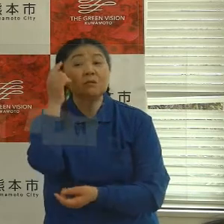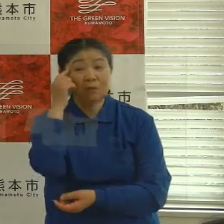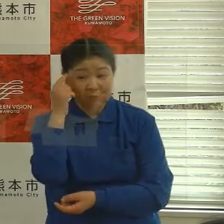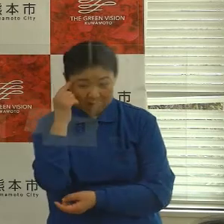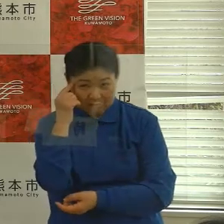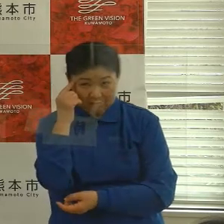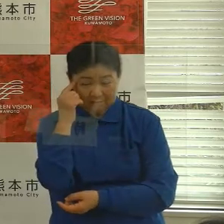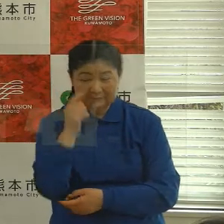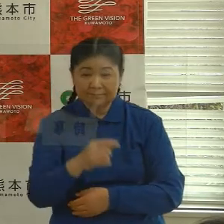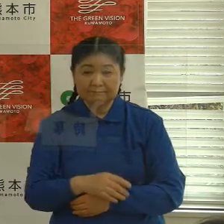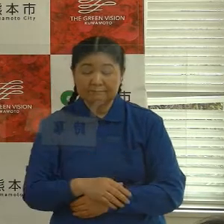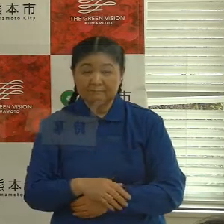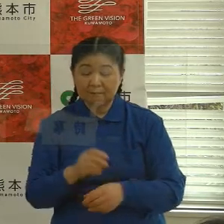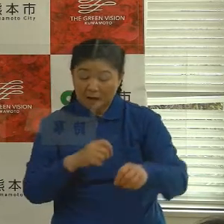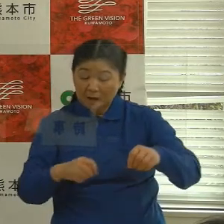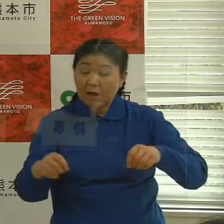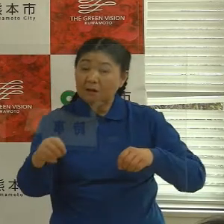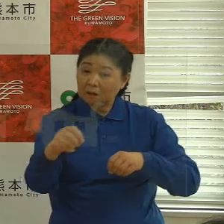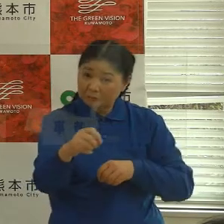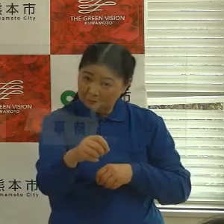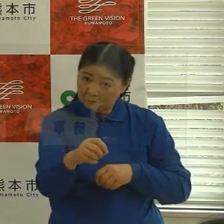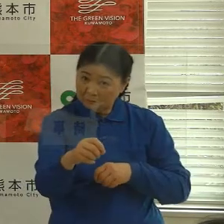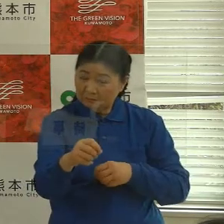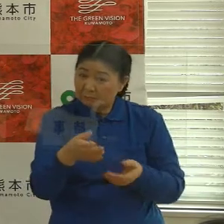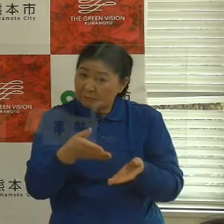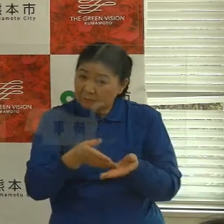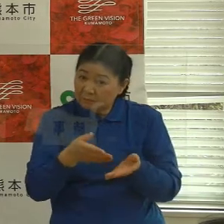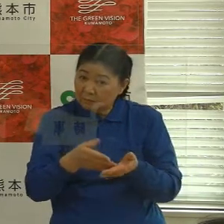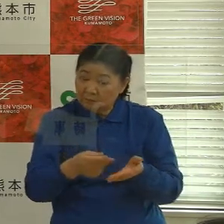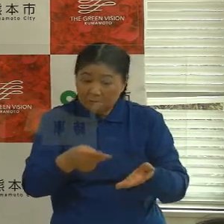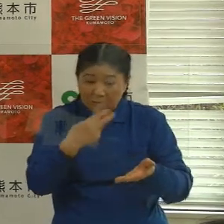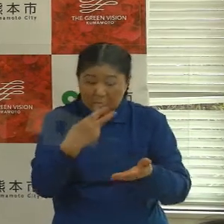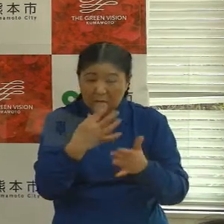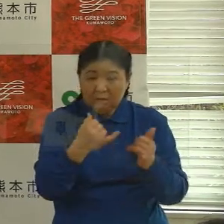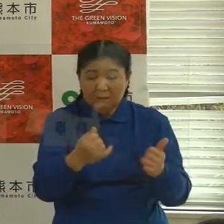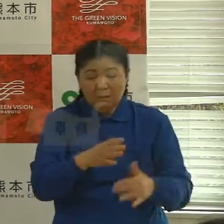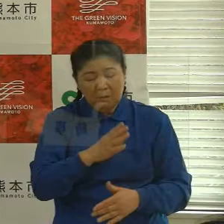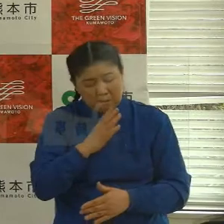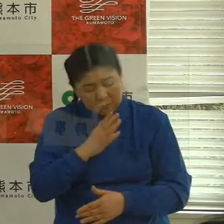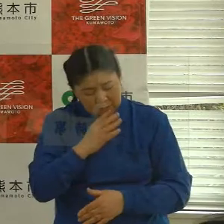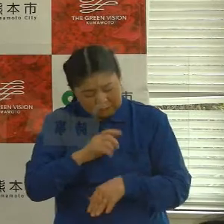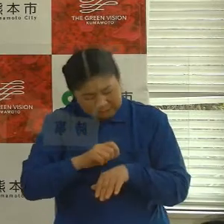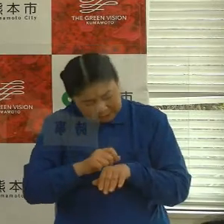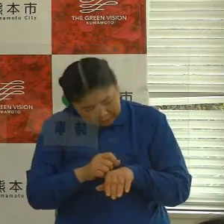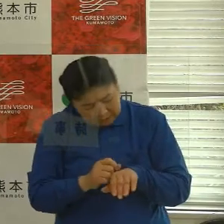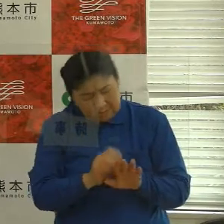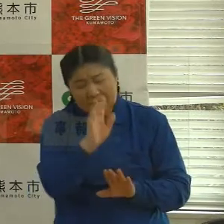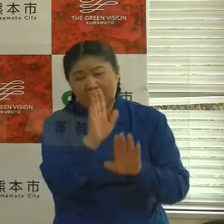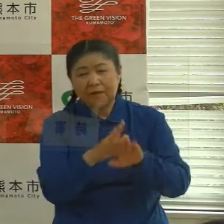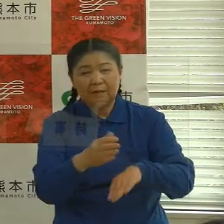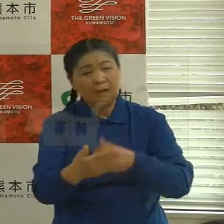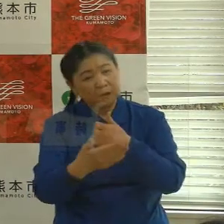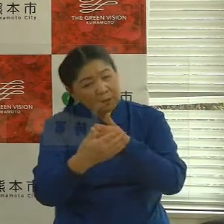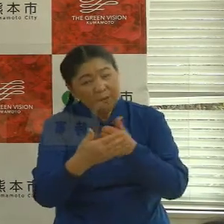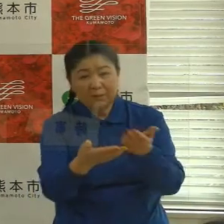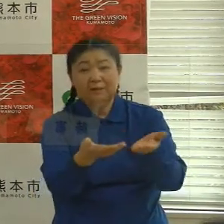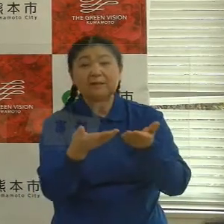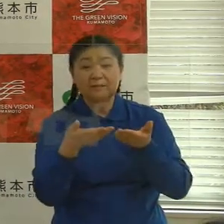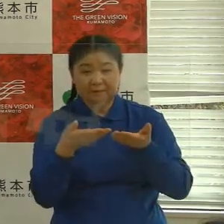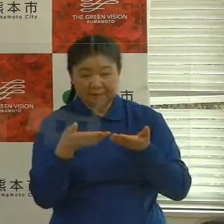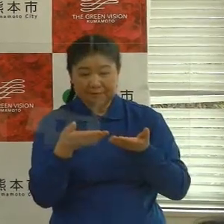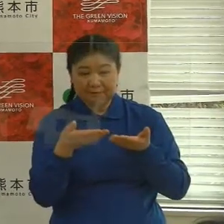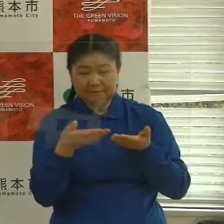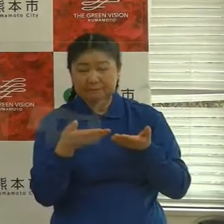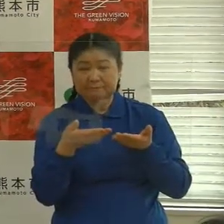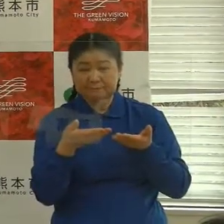が、逆に言えばですね、これ飲食店等の皆さんに本当に厳しい中でご協力をいただいていたわけであり